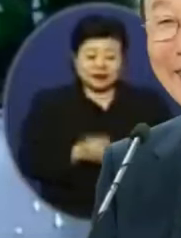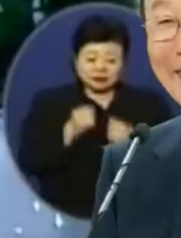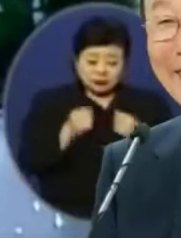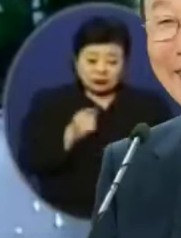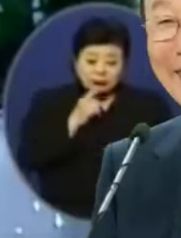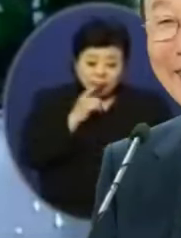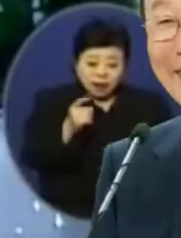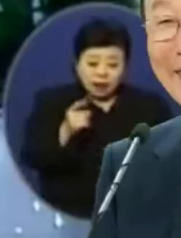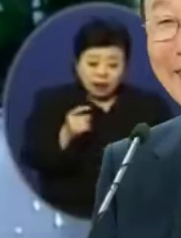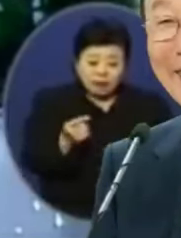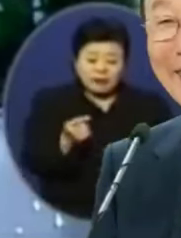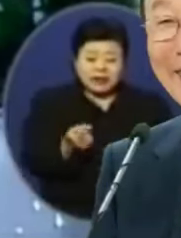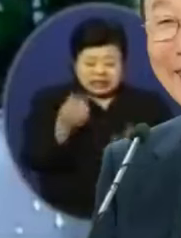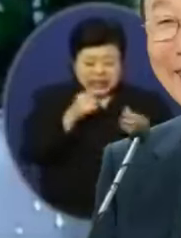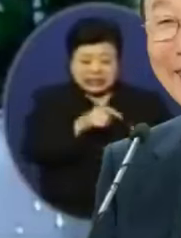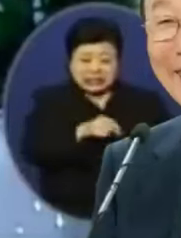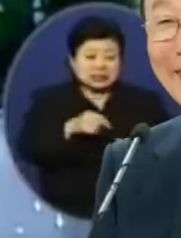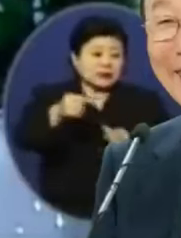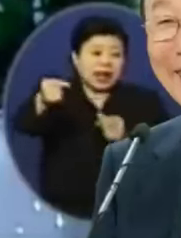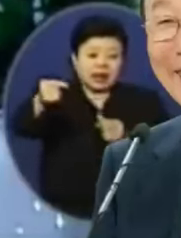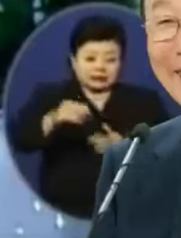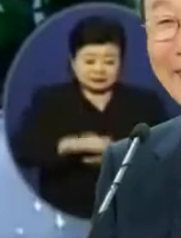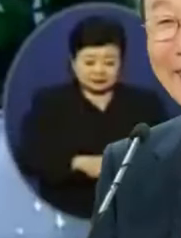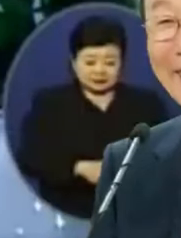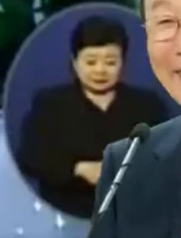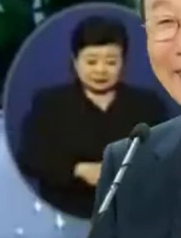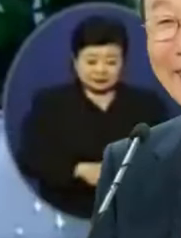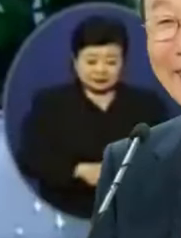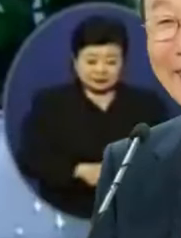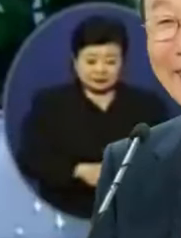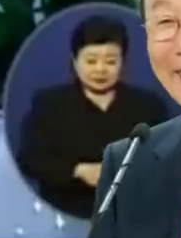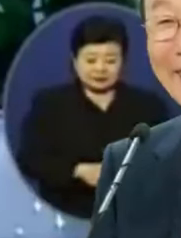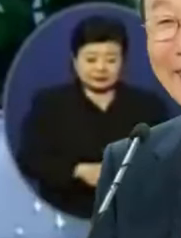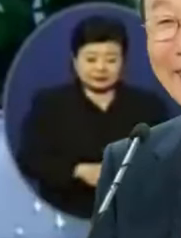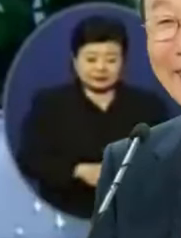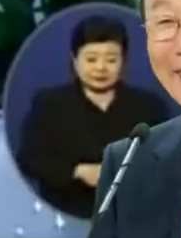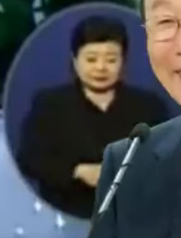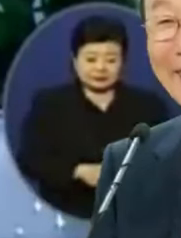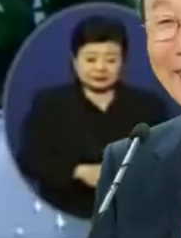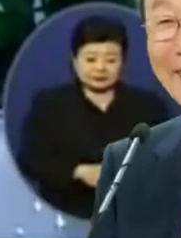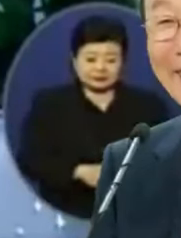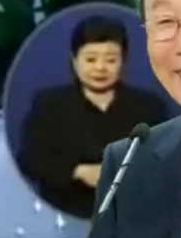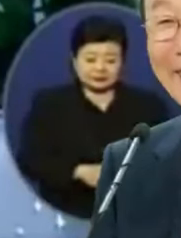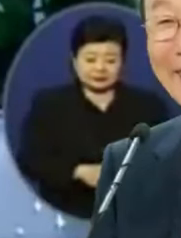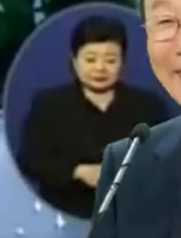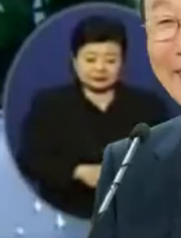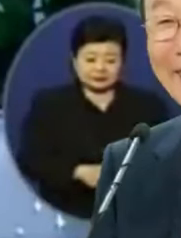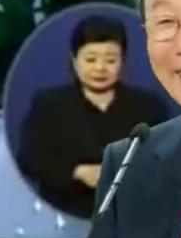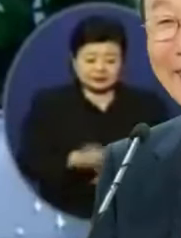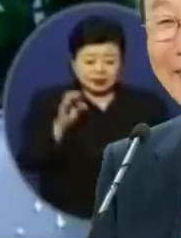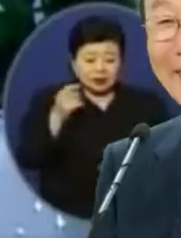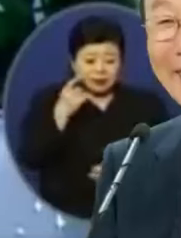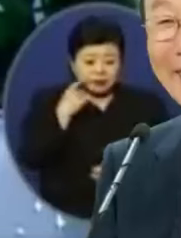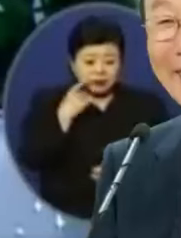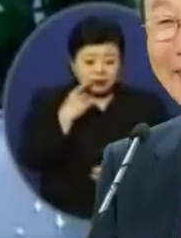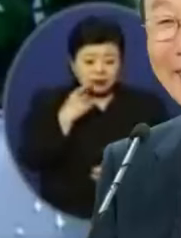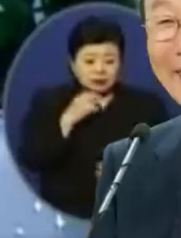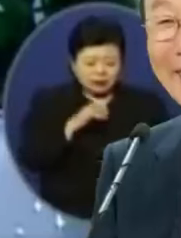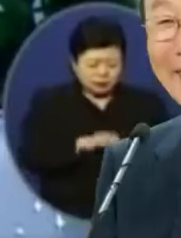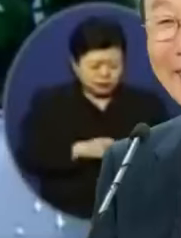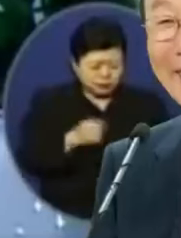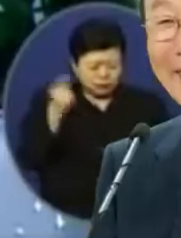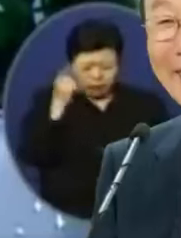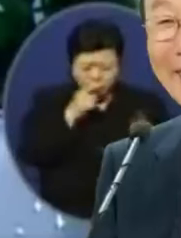살아났습니다. 빨리 다니엘을 끄집어내라. 그 다니엘을 끄집어내었습니다. 가만 보니까 흘킨 자국도 하나 없단